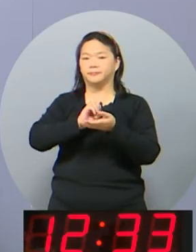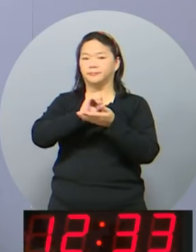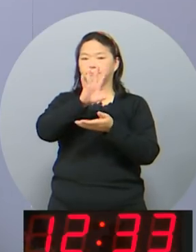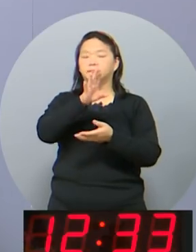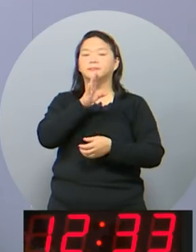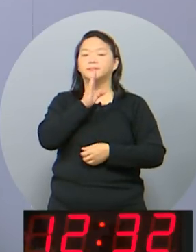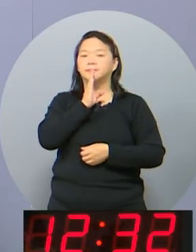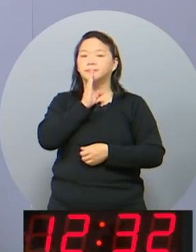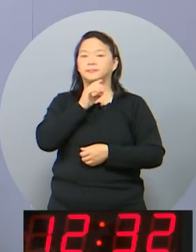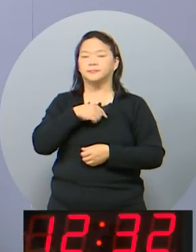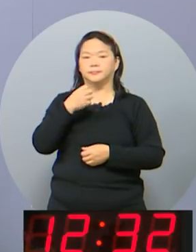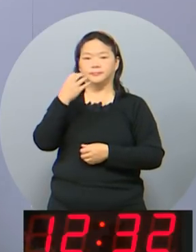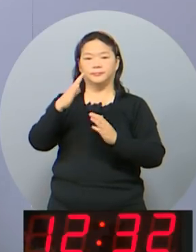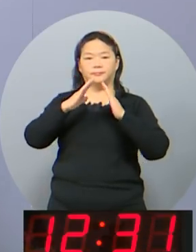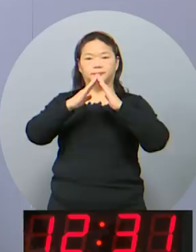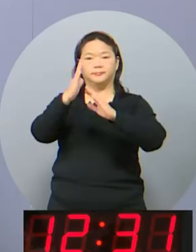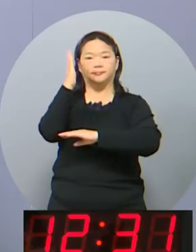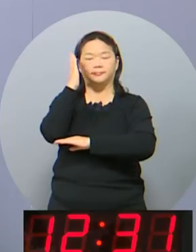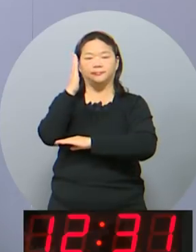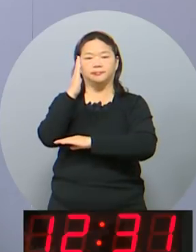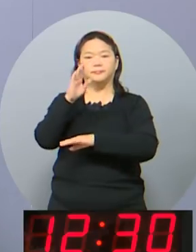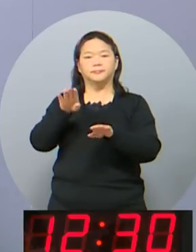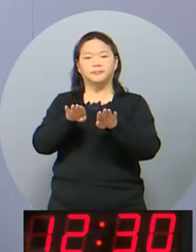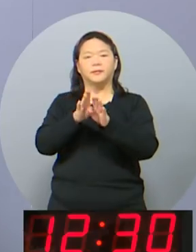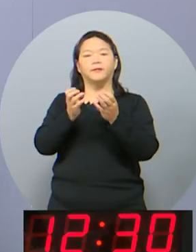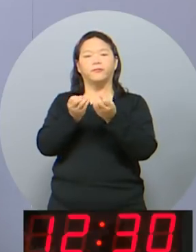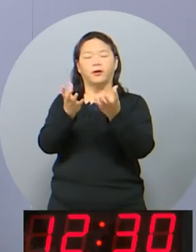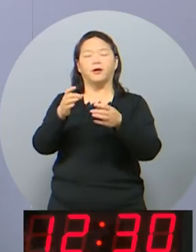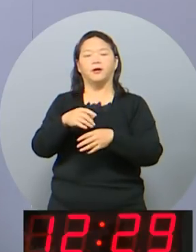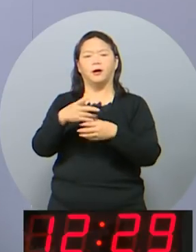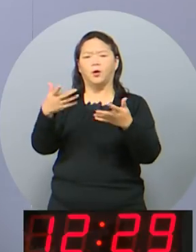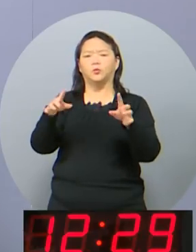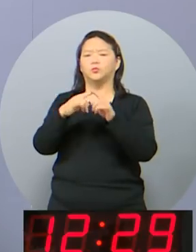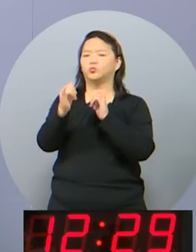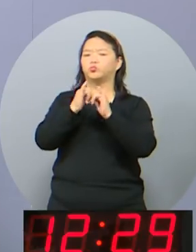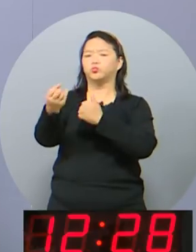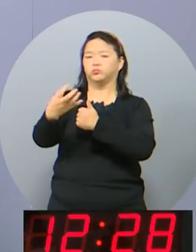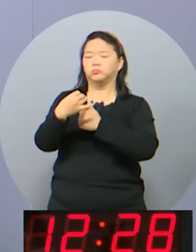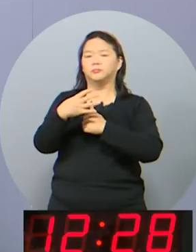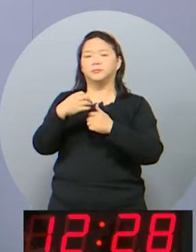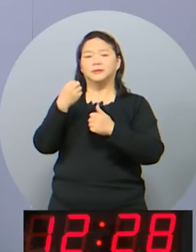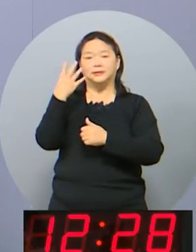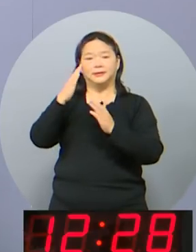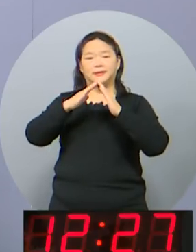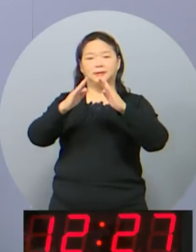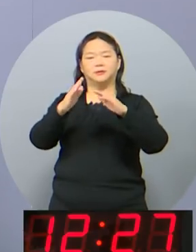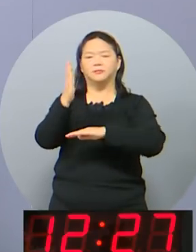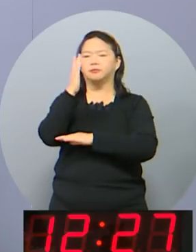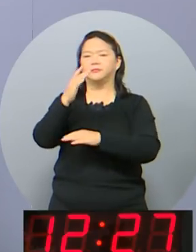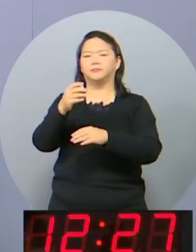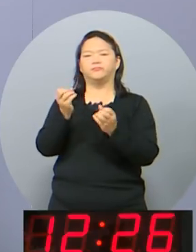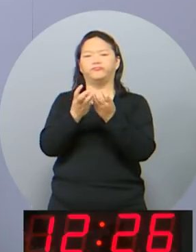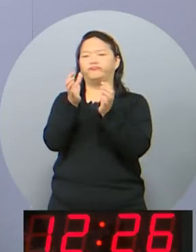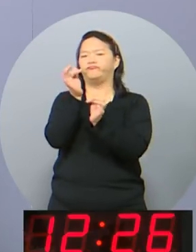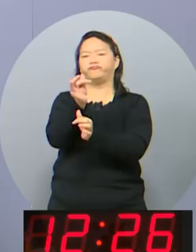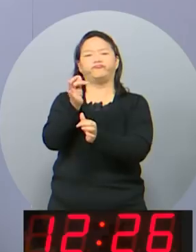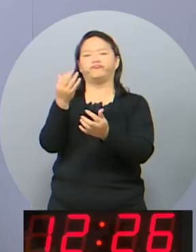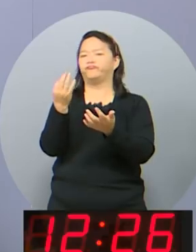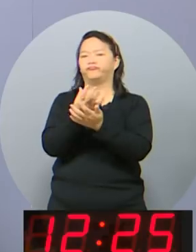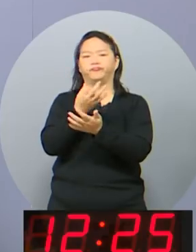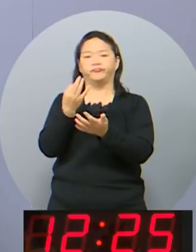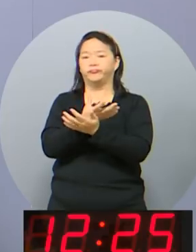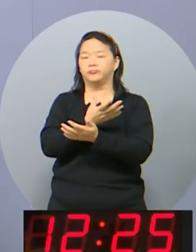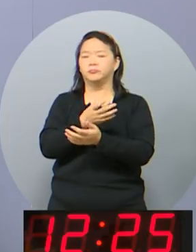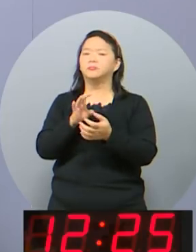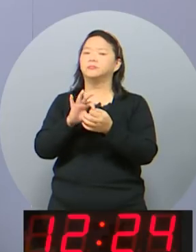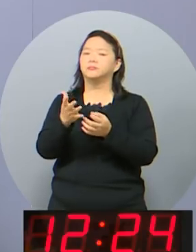是我们的这个新市镇的开发。很多民众跟伟杰说，新市镇的发展不够完善、不够完备。